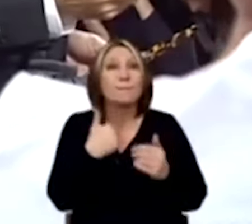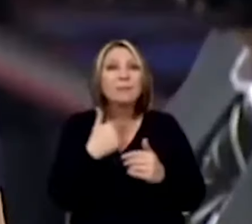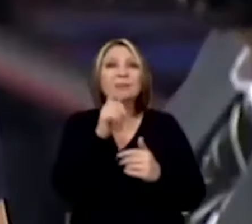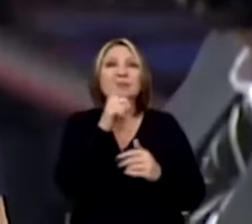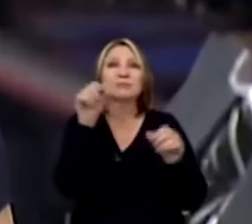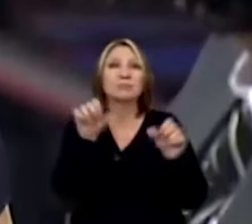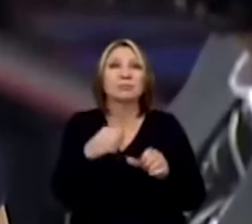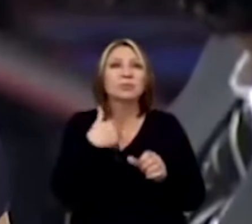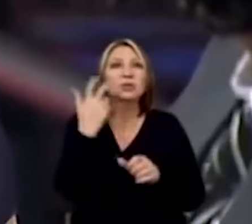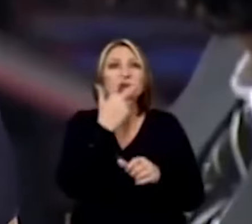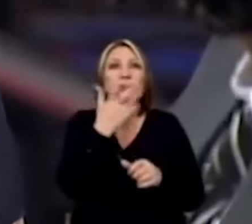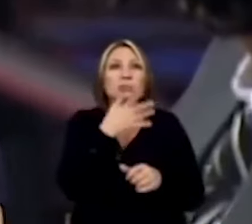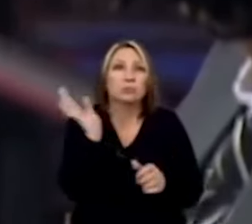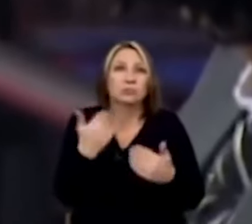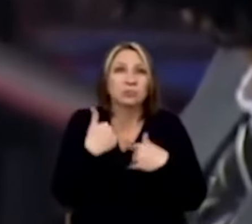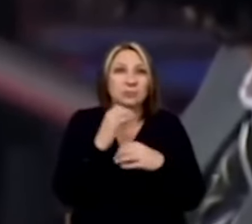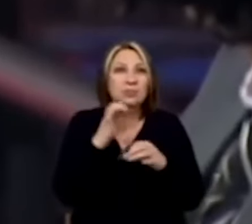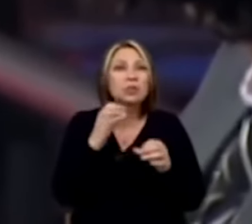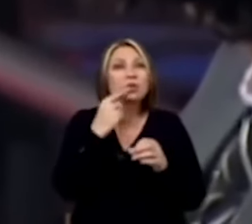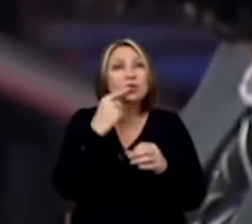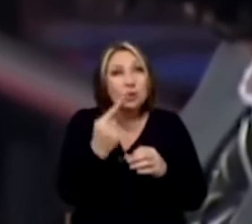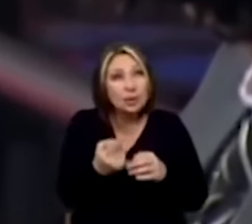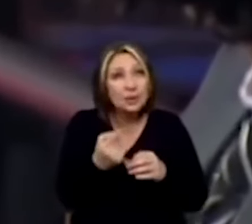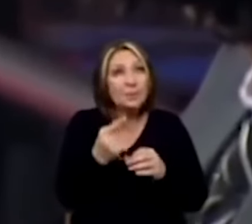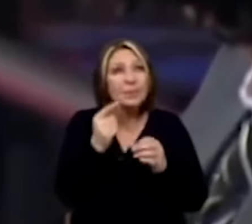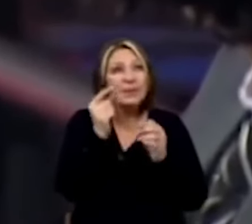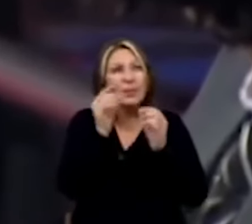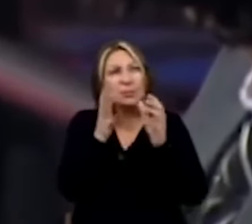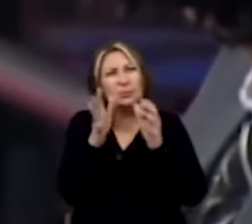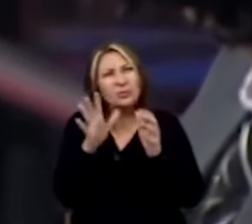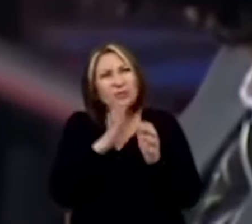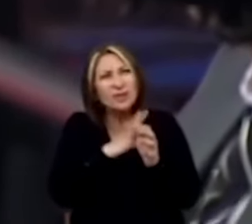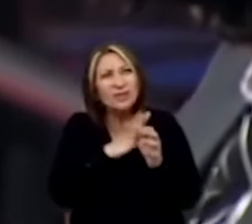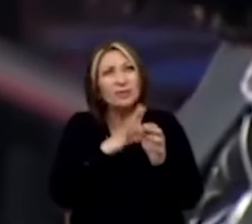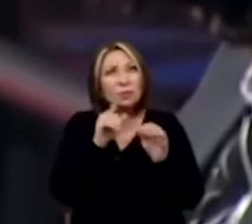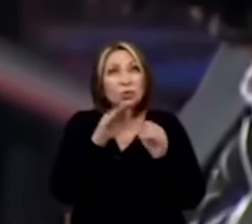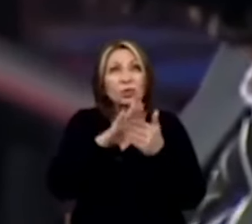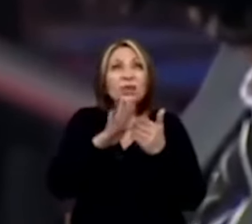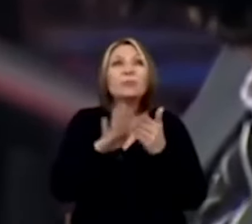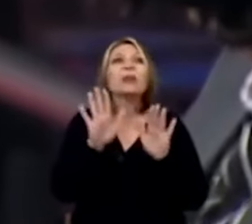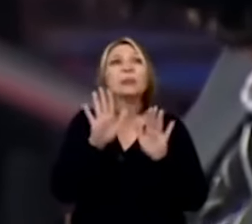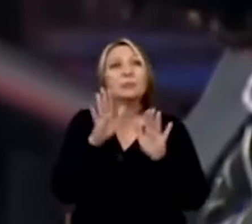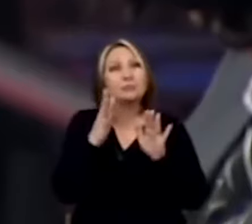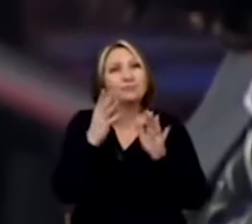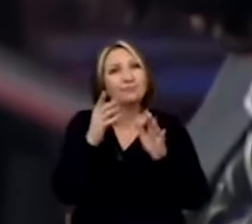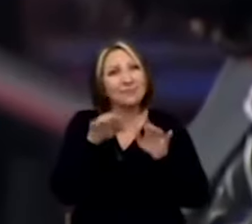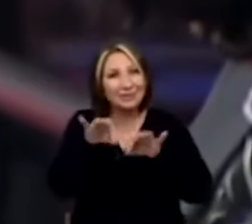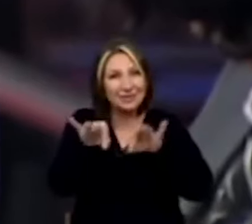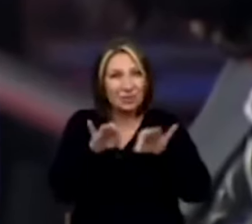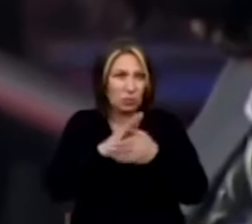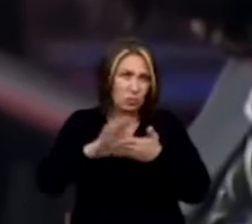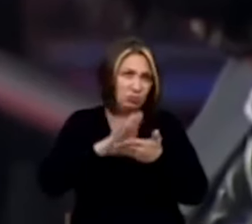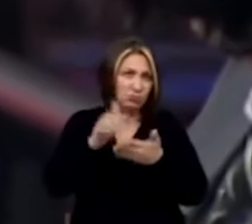ben şarkı söyleyemeyen bir insanım, söyledim detoneleri vardı ama dedik ki düzeltmeyelim teknolojik yani